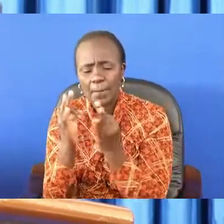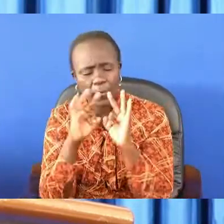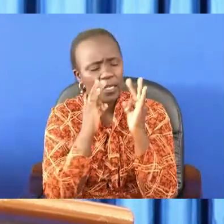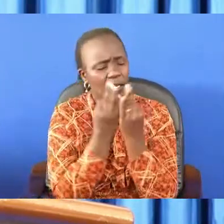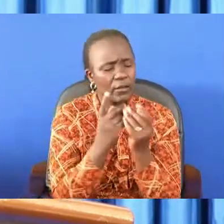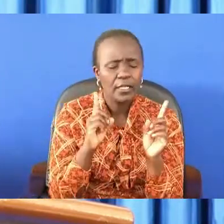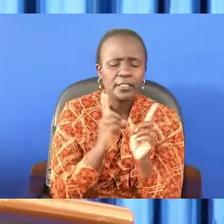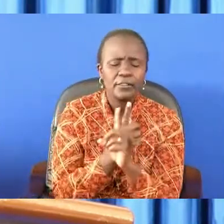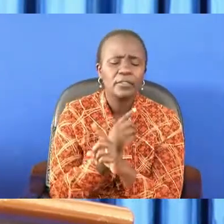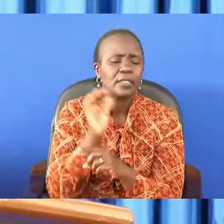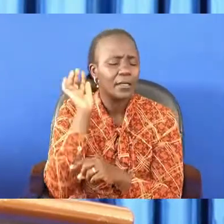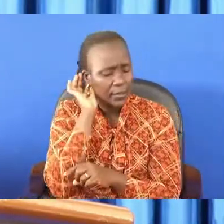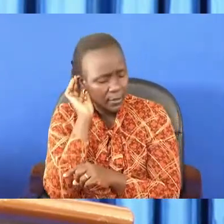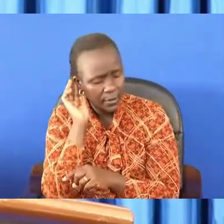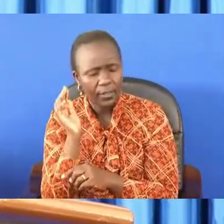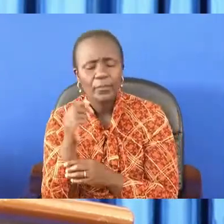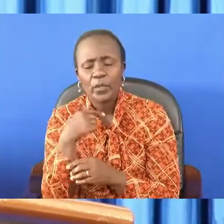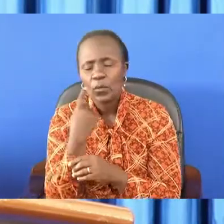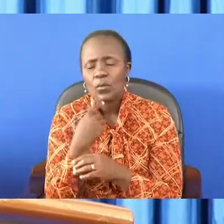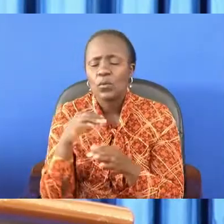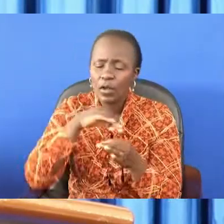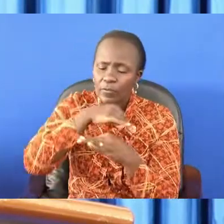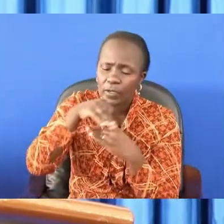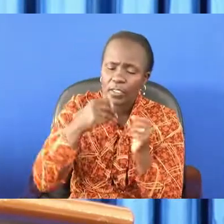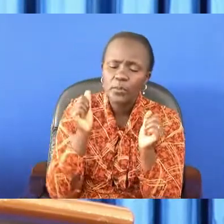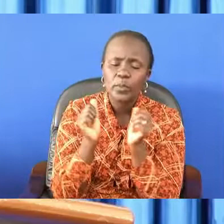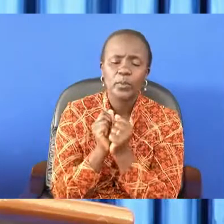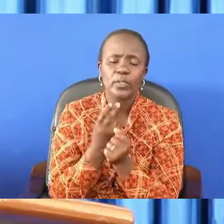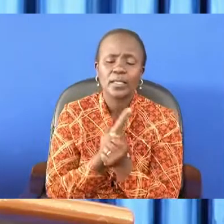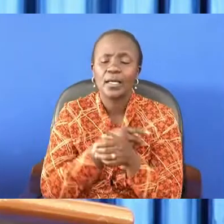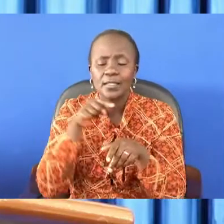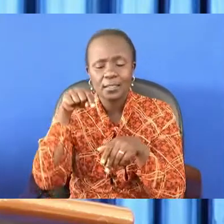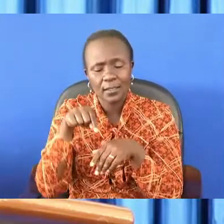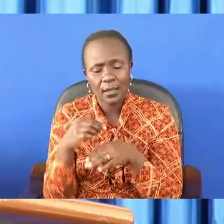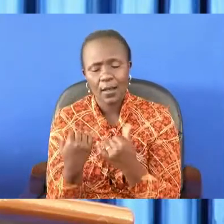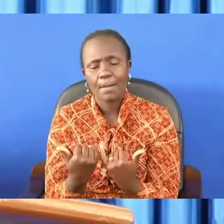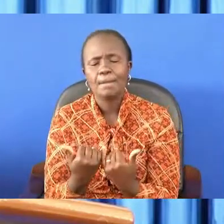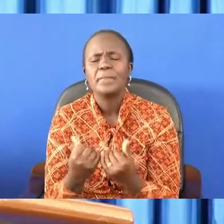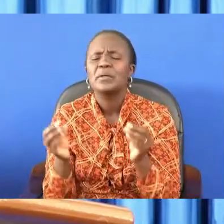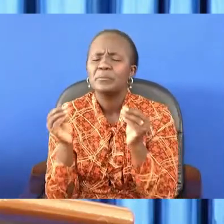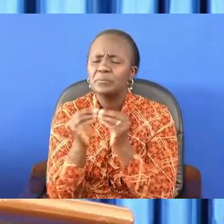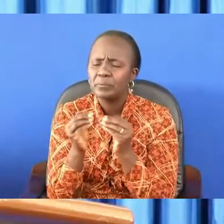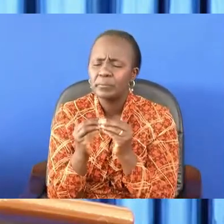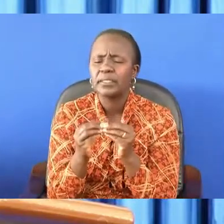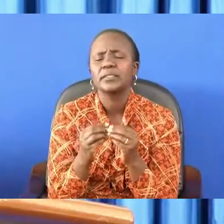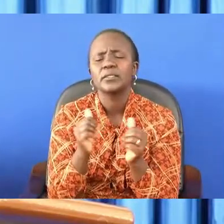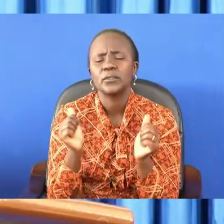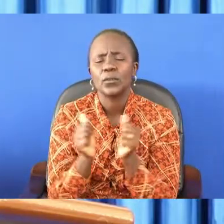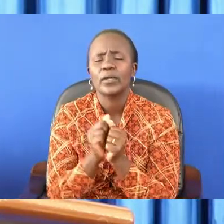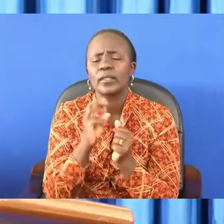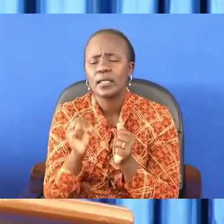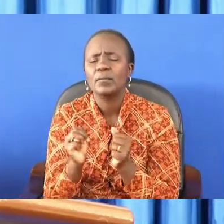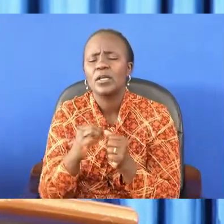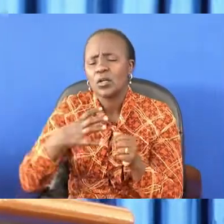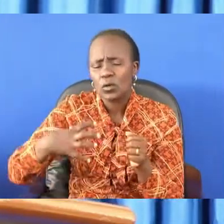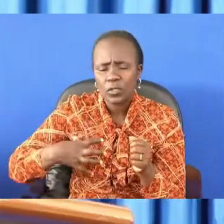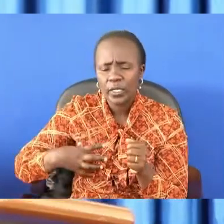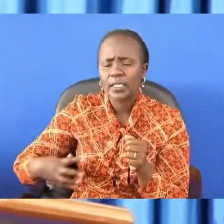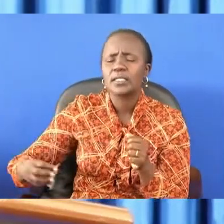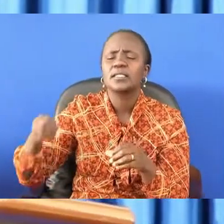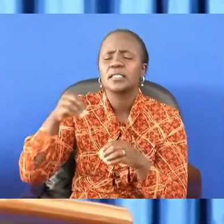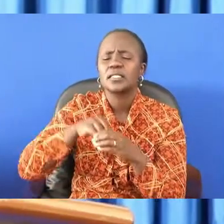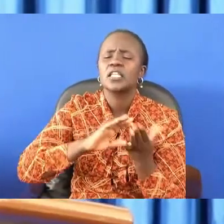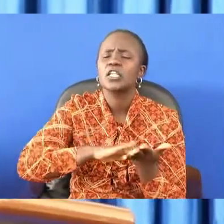ambao wanatusikiza na hata wale wameshiriki nasi. Mungu, kutana na mahitaji yao katika utajiri wako